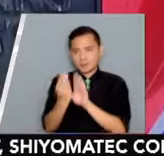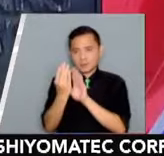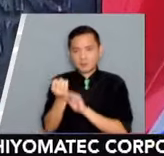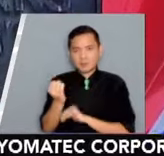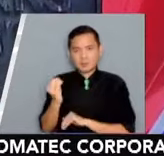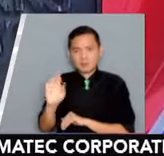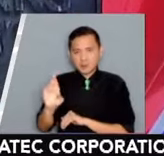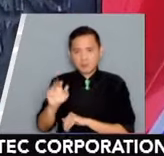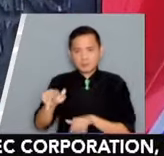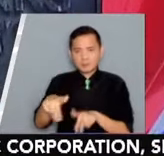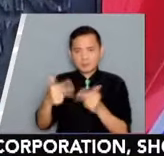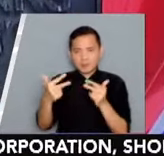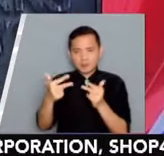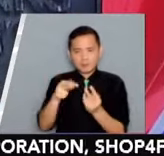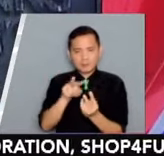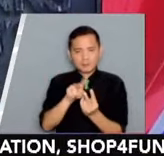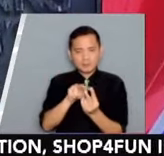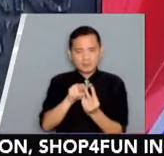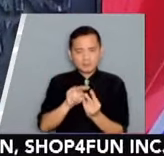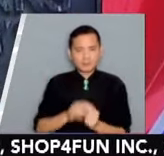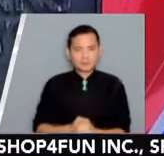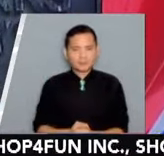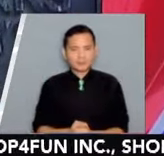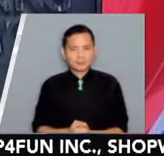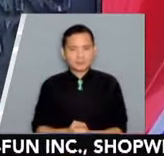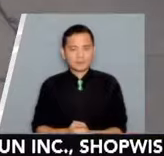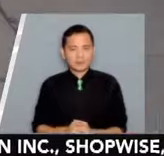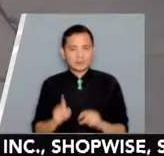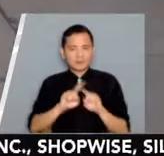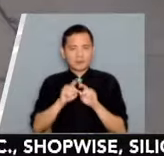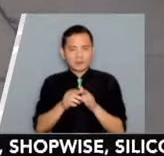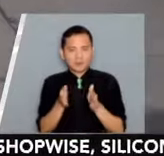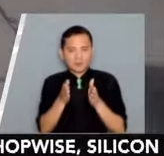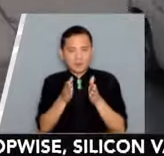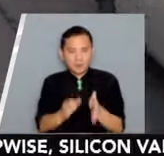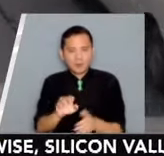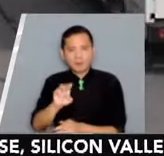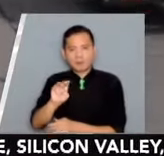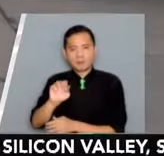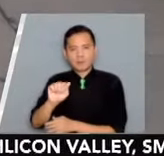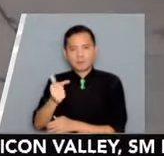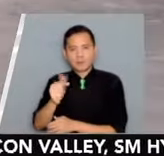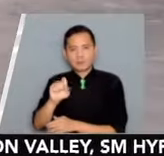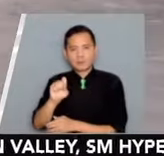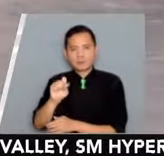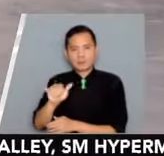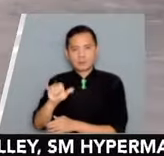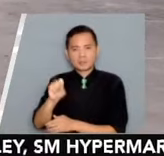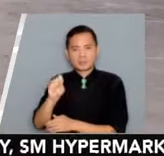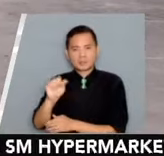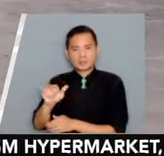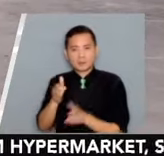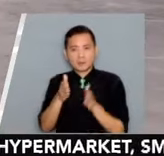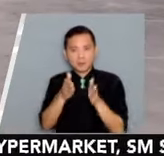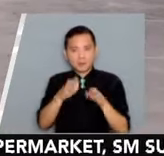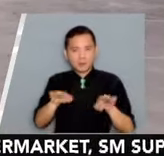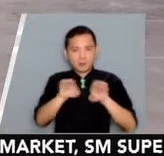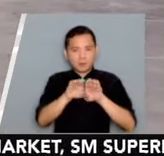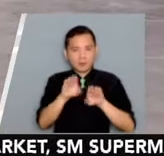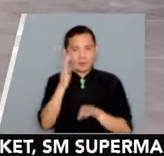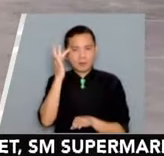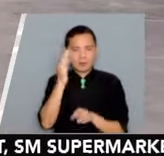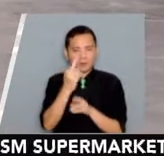Ilang bahagi ng Magsaysay Boulevard ang isasara para sa drainage construction activities ng Department of Public Works and Highways. Magtatagal